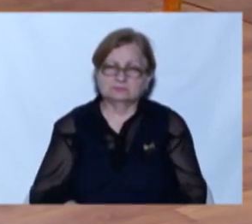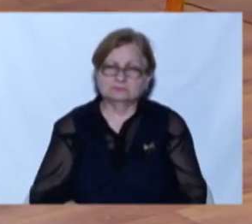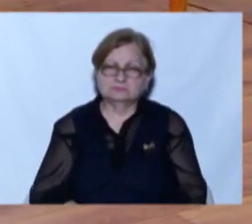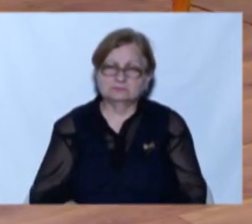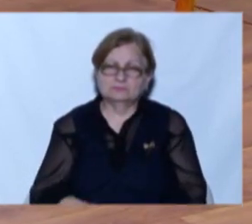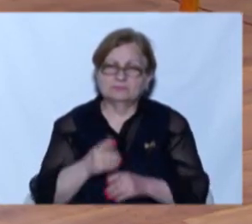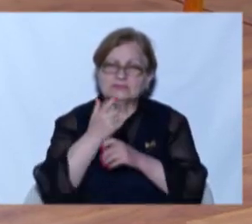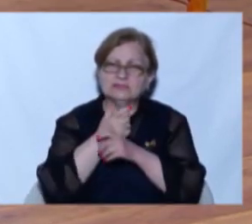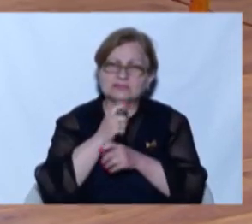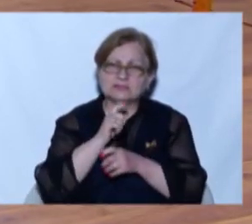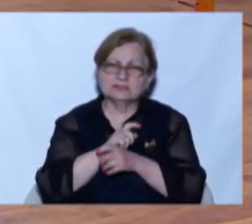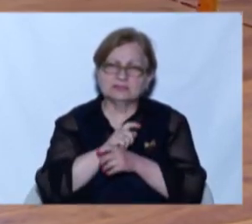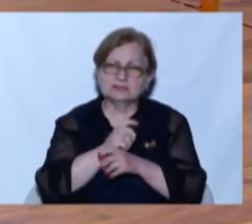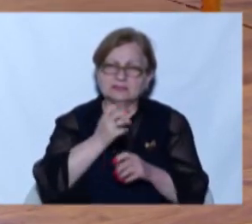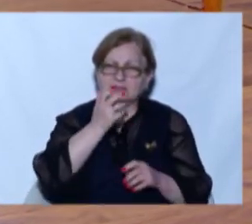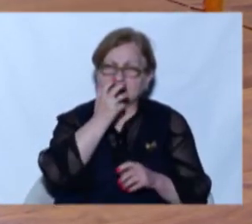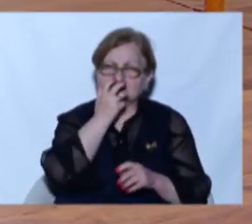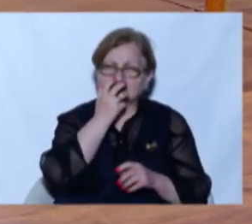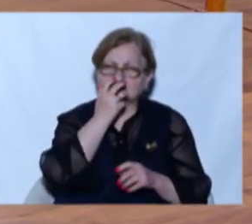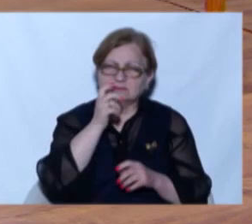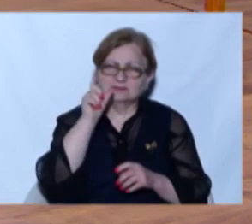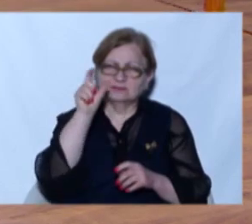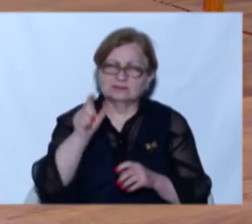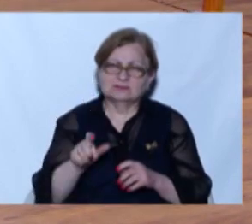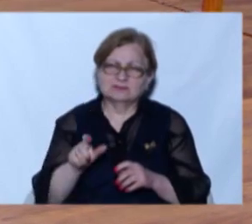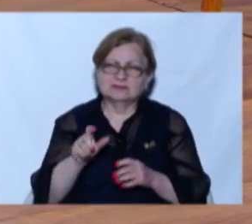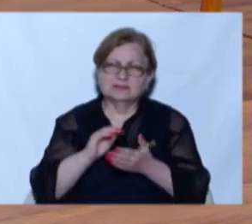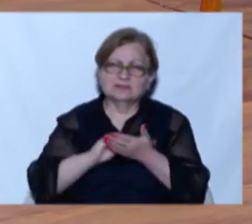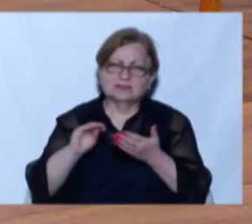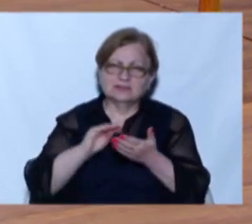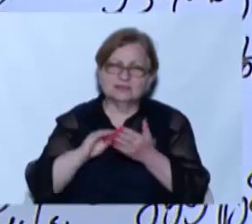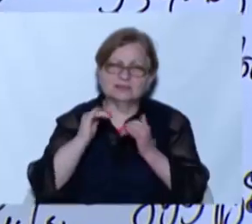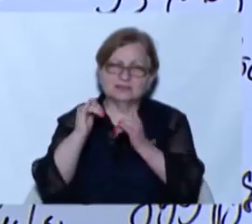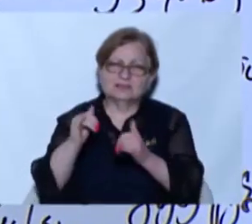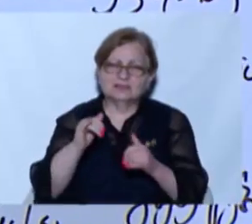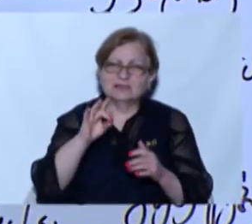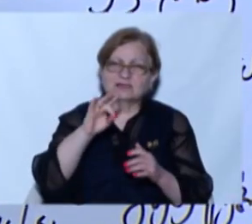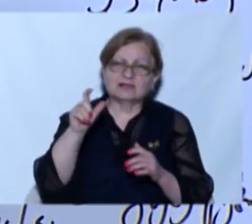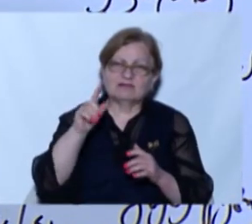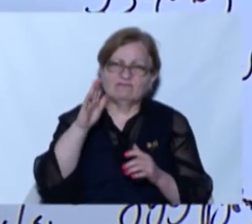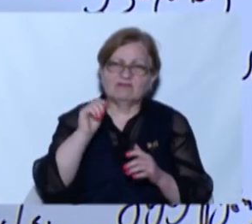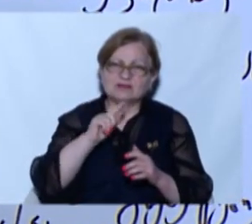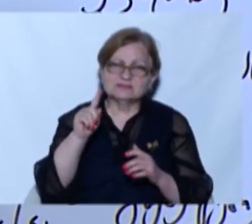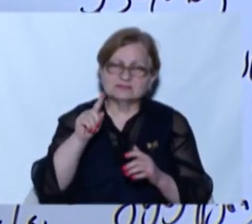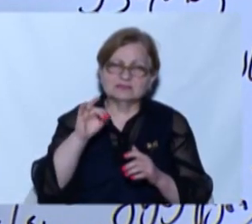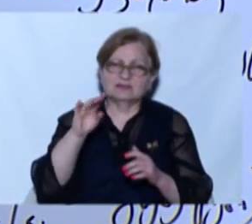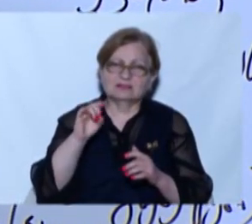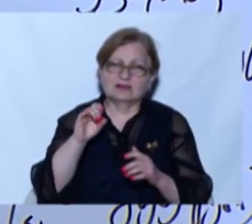ძალიან თბილ და საყვარელ წერალზე, რევაზ ინანიშვილზე. და ამით, ამ